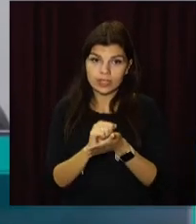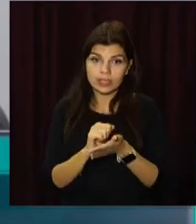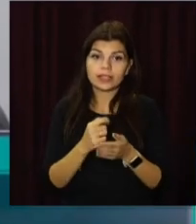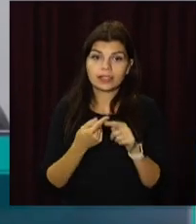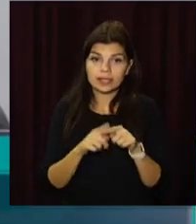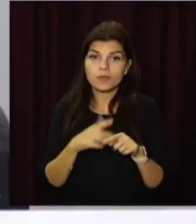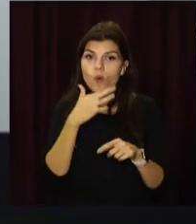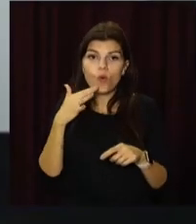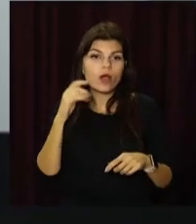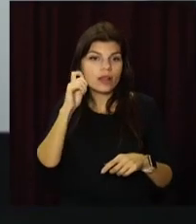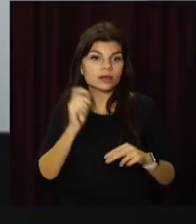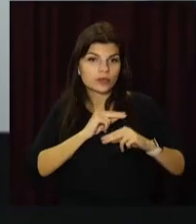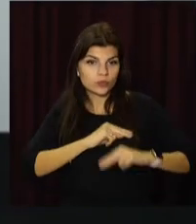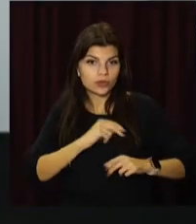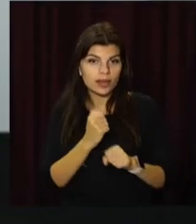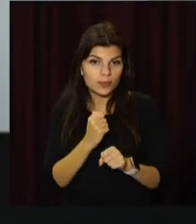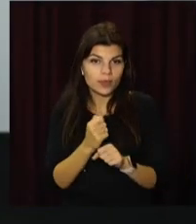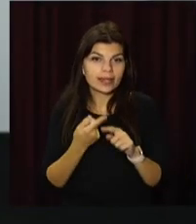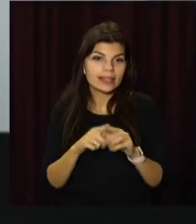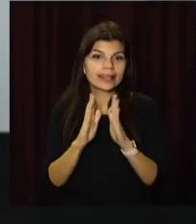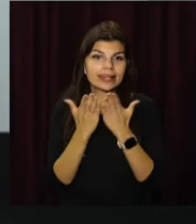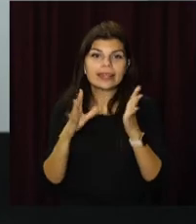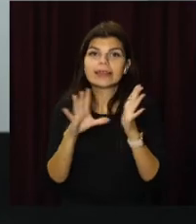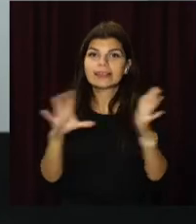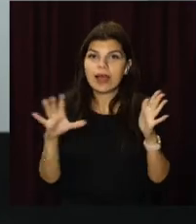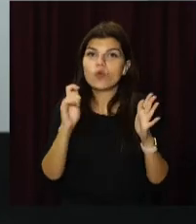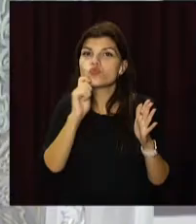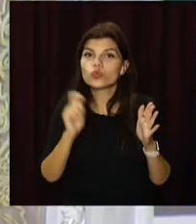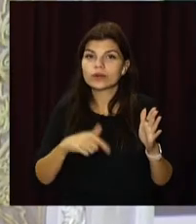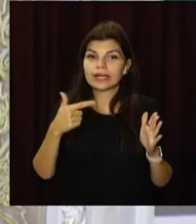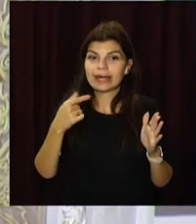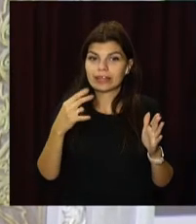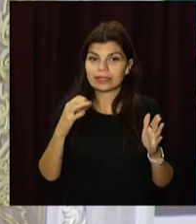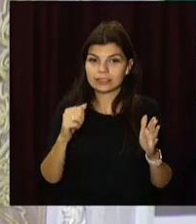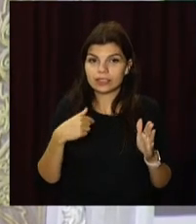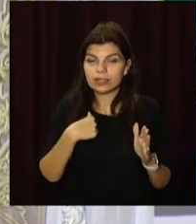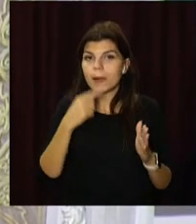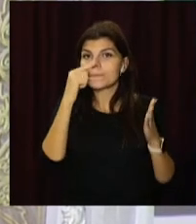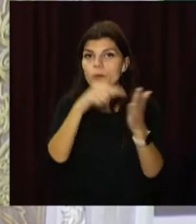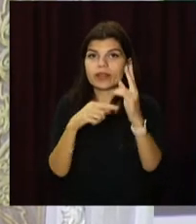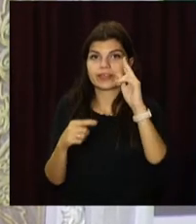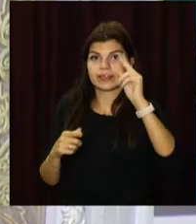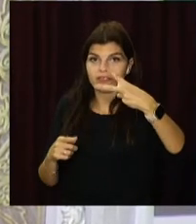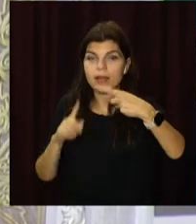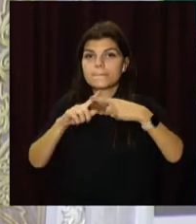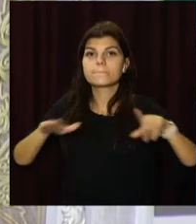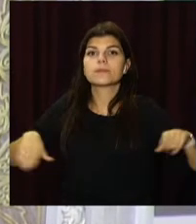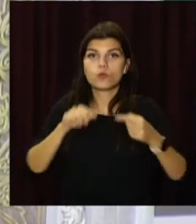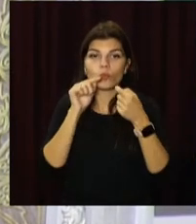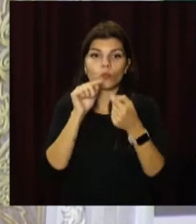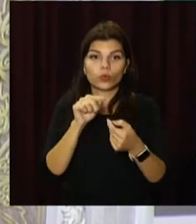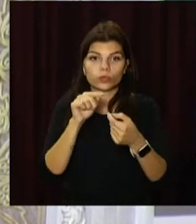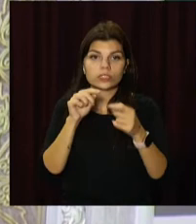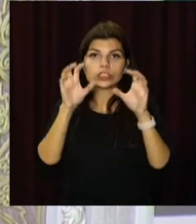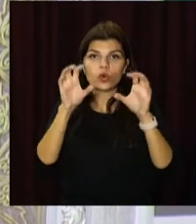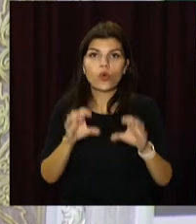про моїй багатолітній роботі. Це книга рекордів України. Я попала в дві номінації – плавання проти